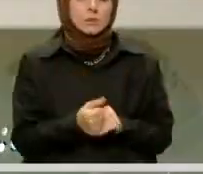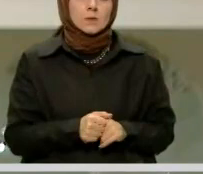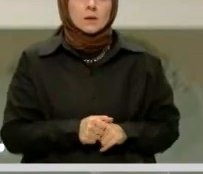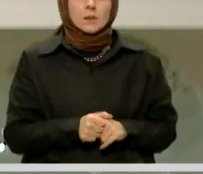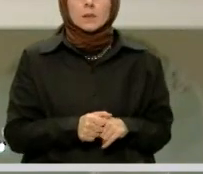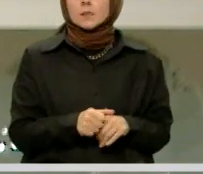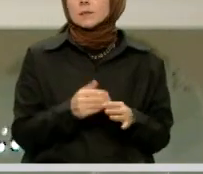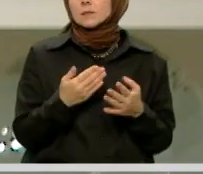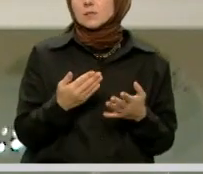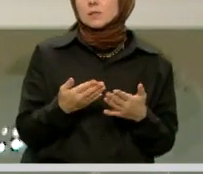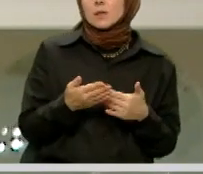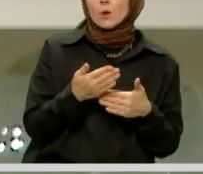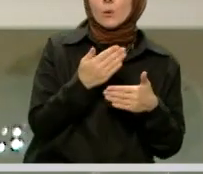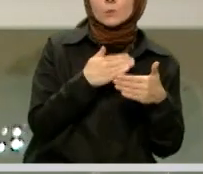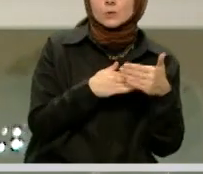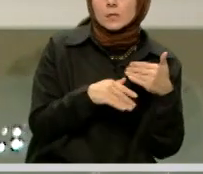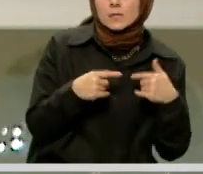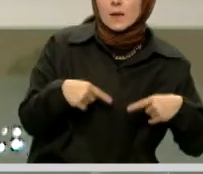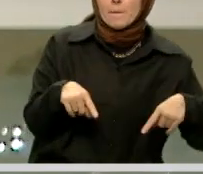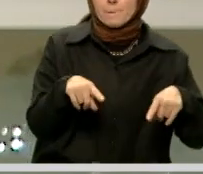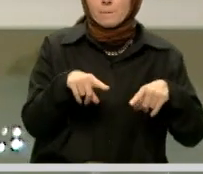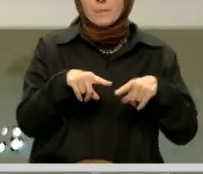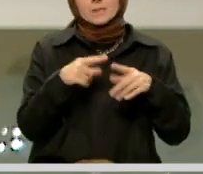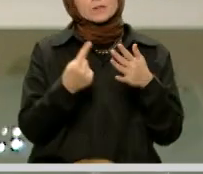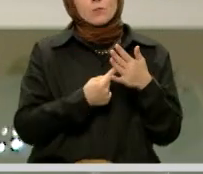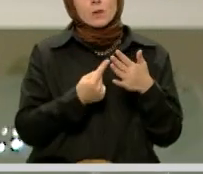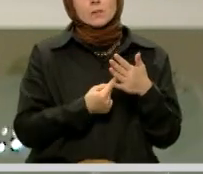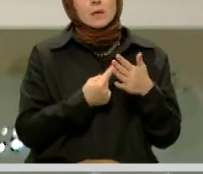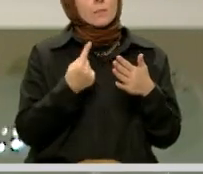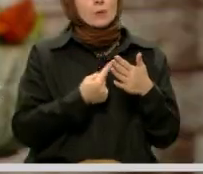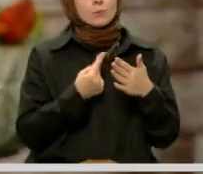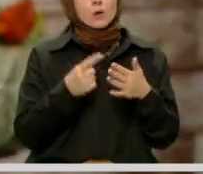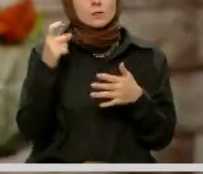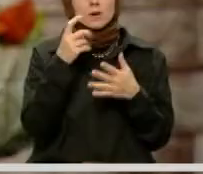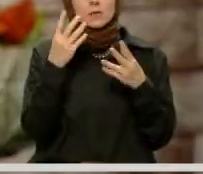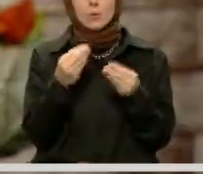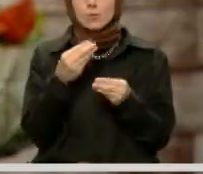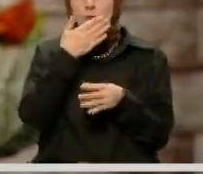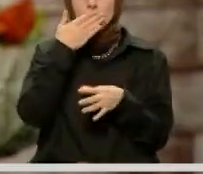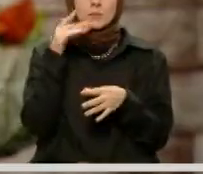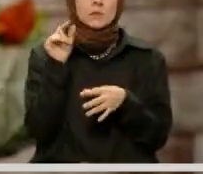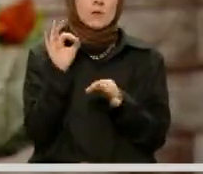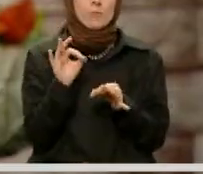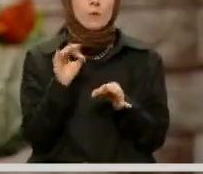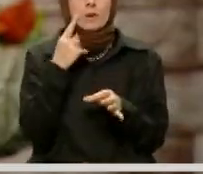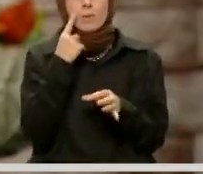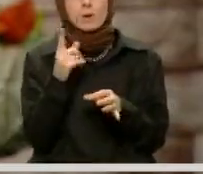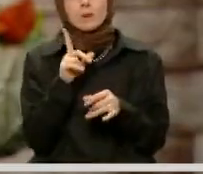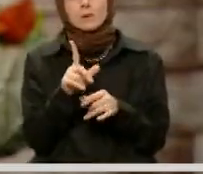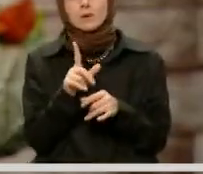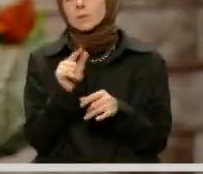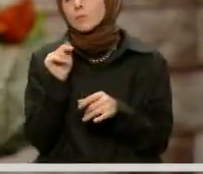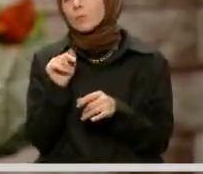artıyor. İşte öncelikle biz Kur'an'a, Kur'an ayı olan Ramazan'a bu göze bakmamız gerekiyor. Ya